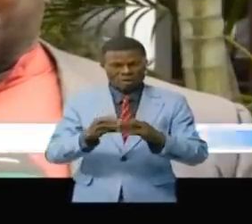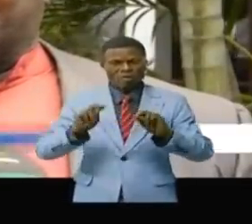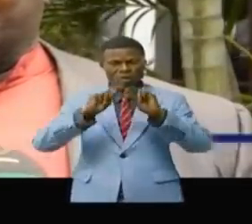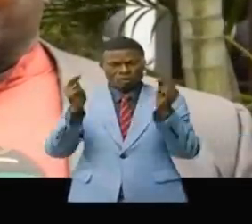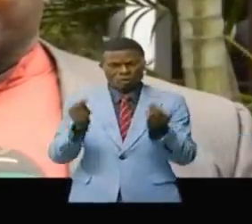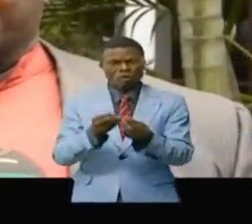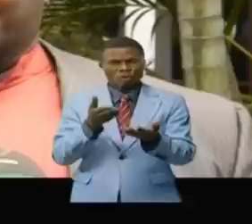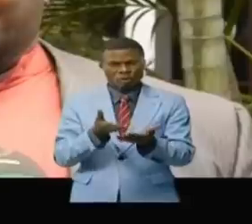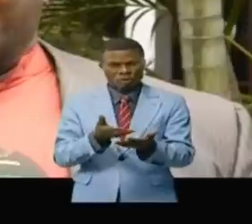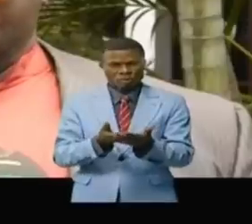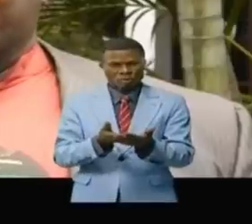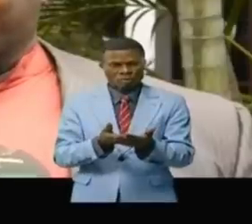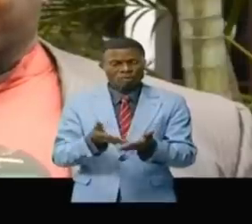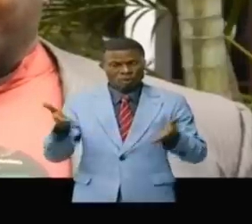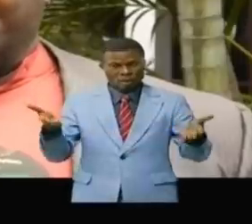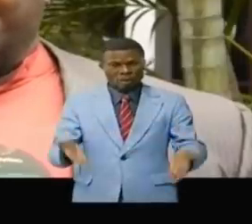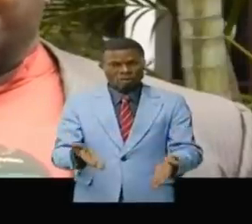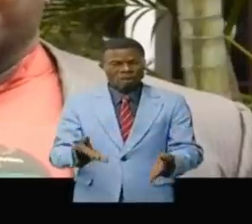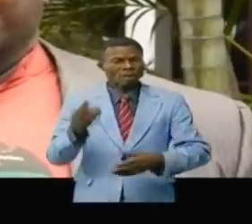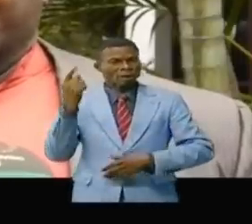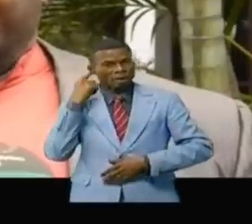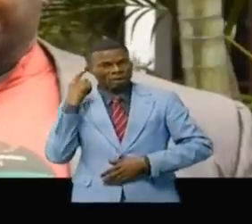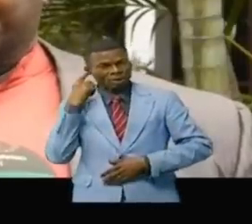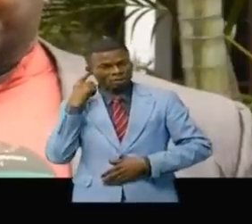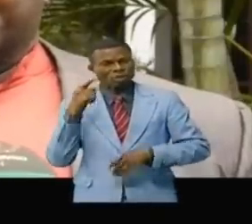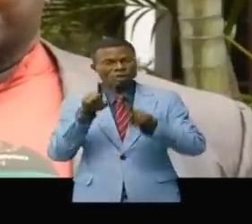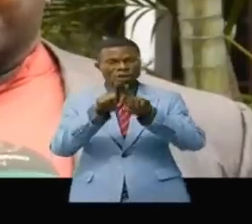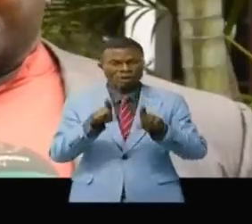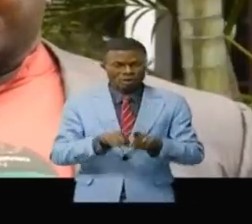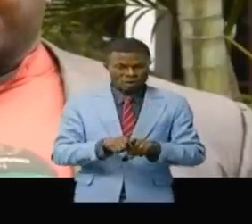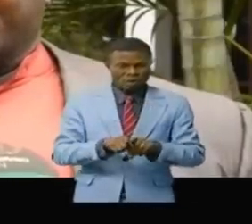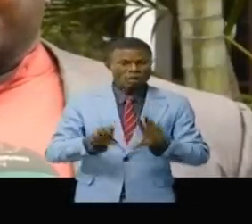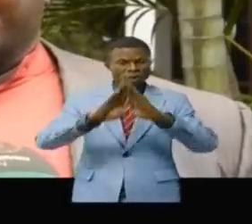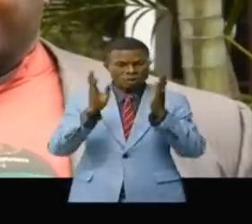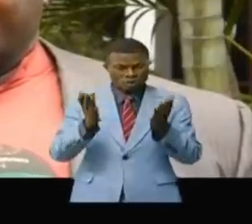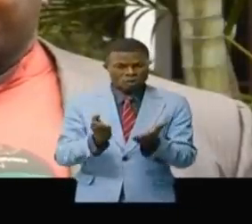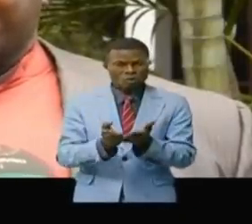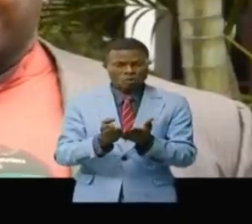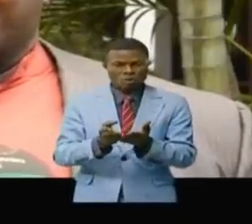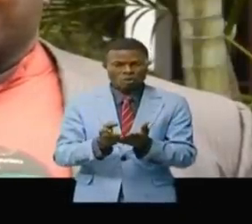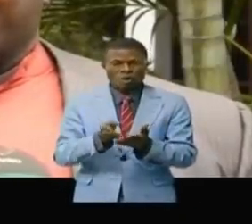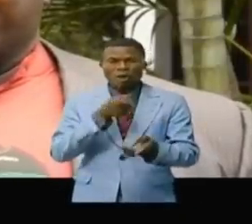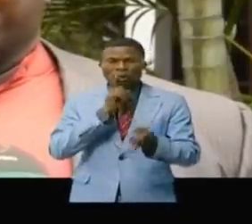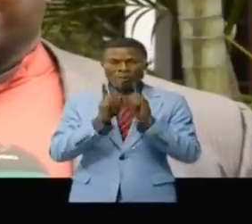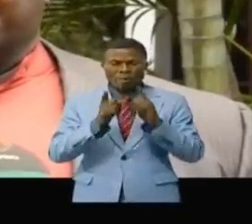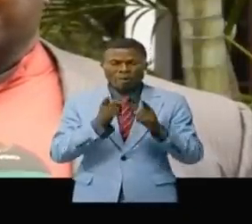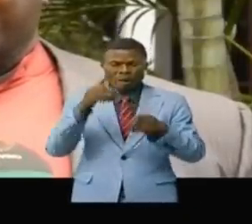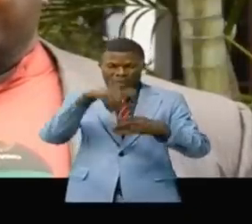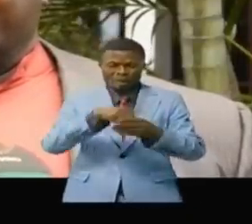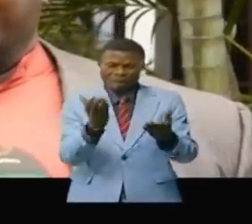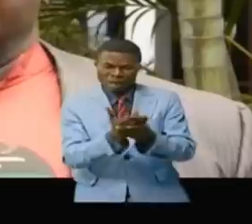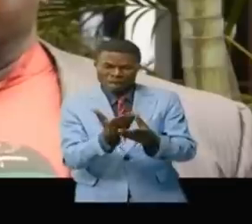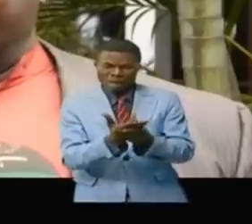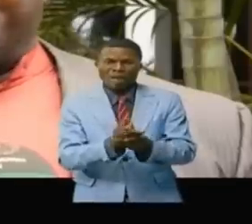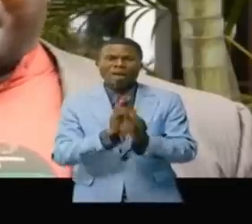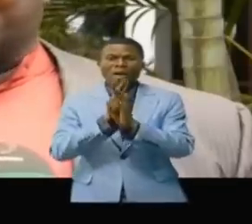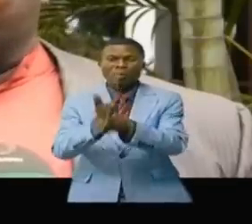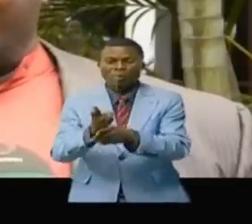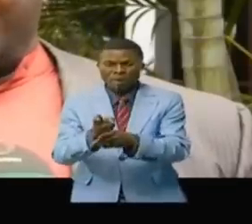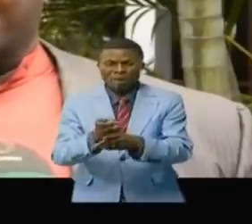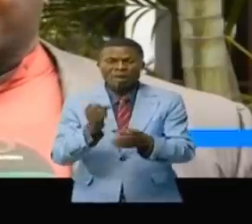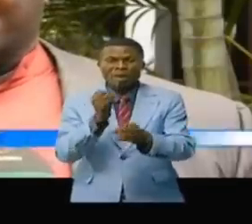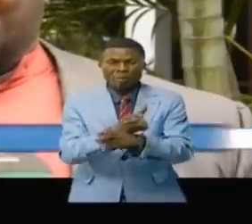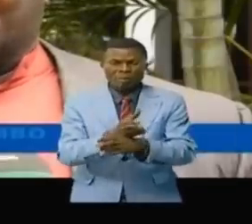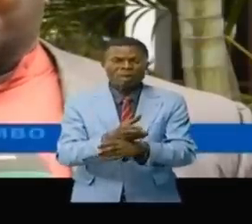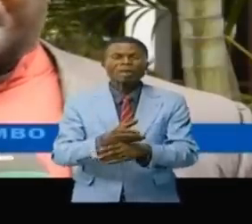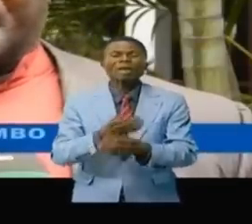ce processus, qui sont là pour entendre est-ce que ce qui a été mis dans le rapport et ce qui a été dit par